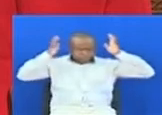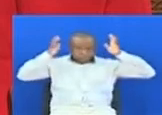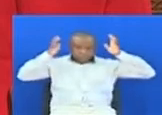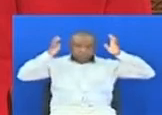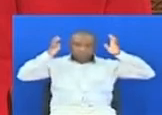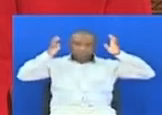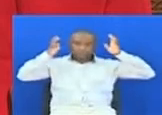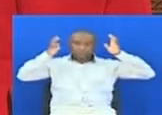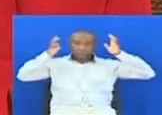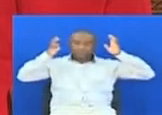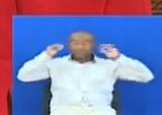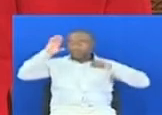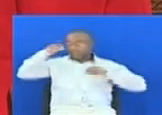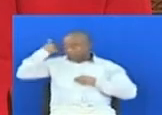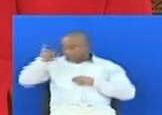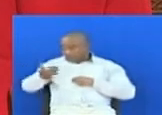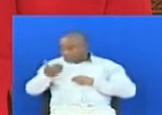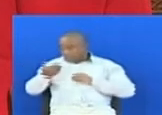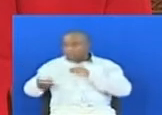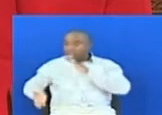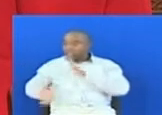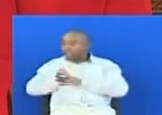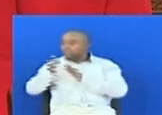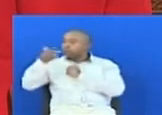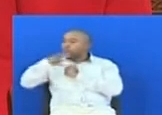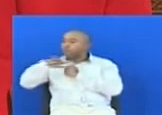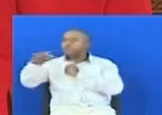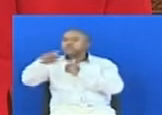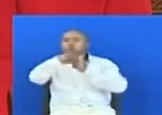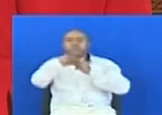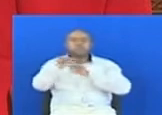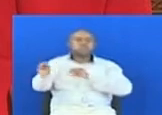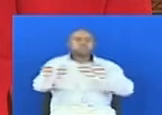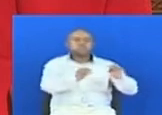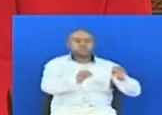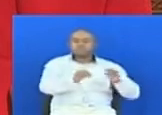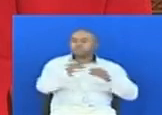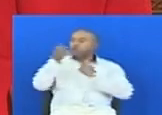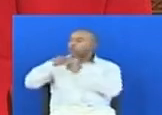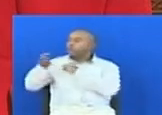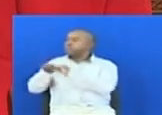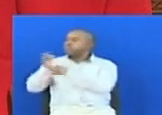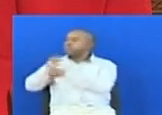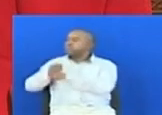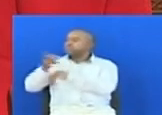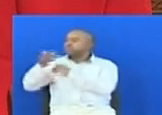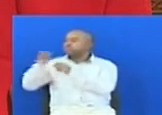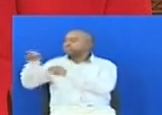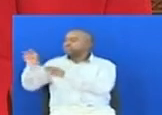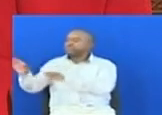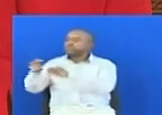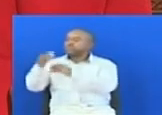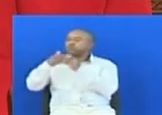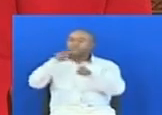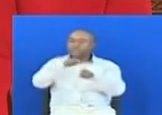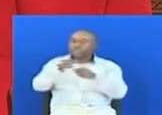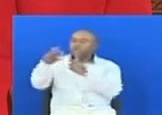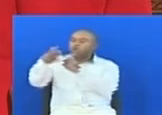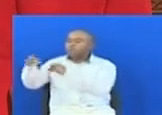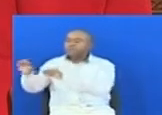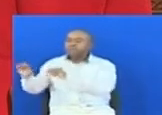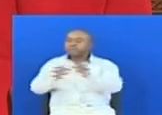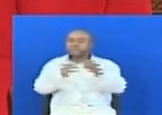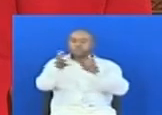kutaharuki yakaanza kufanya copy and paste. Kuchukua mbinu zilizotumika nchi fulani nao